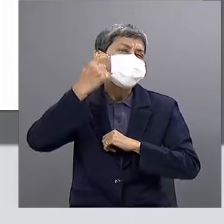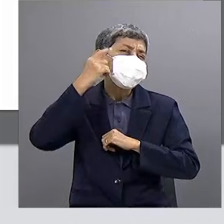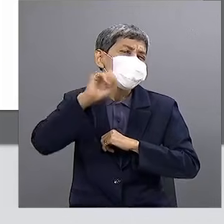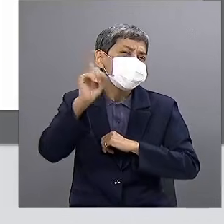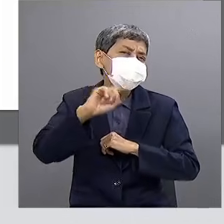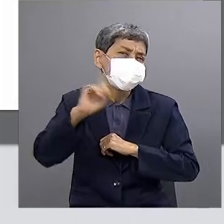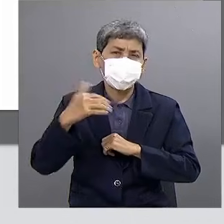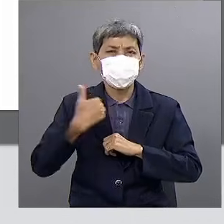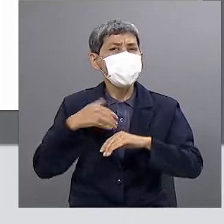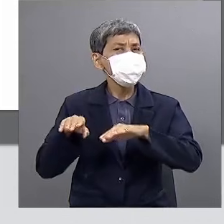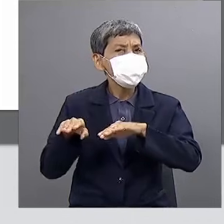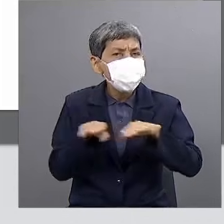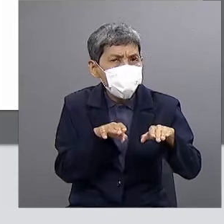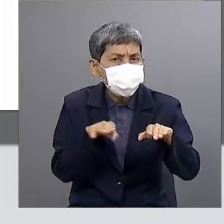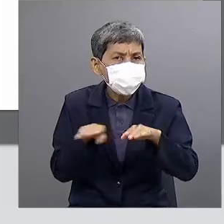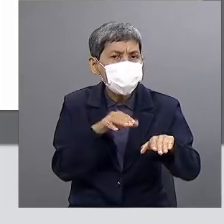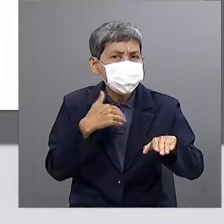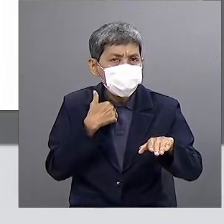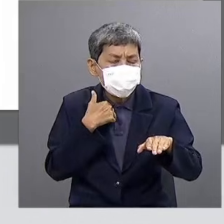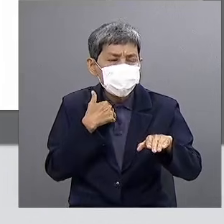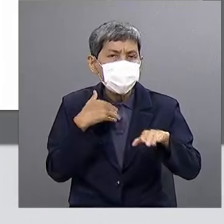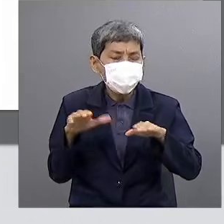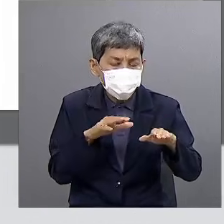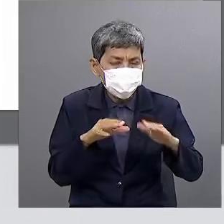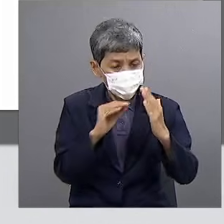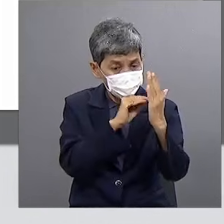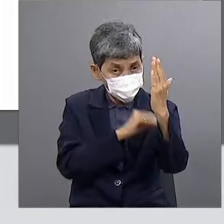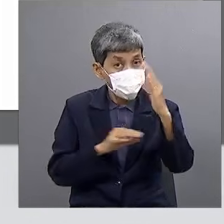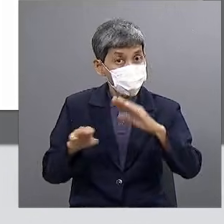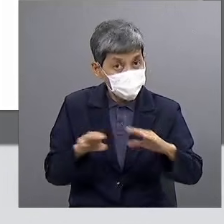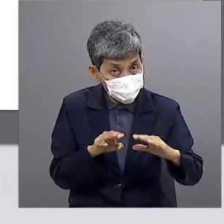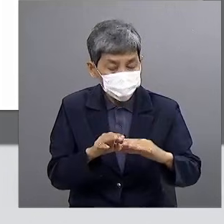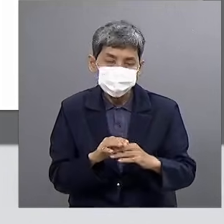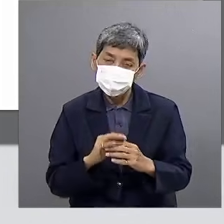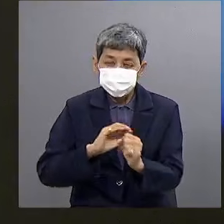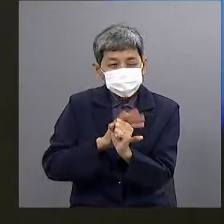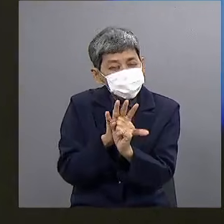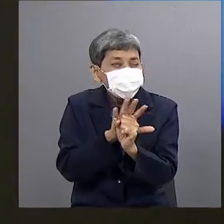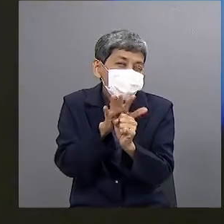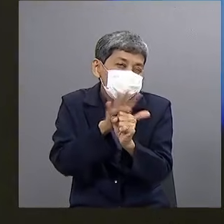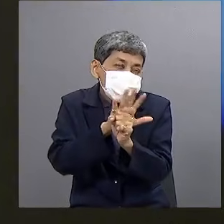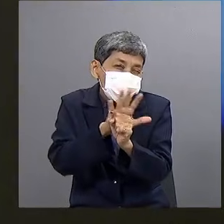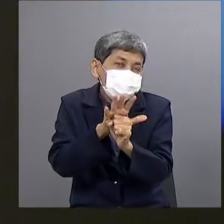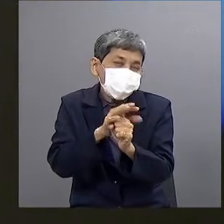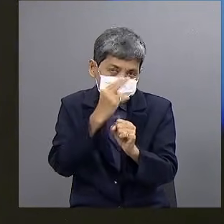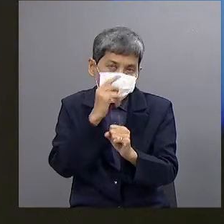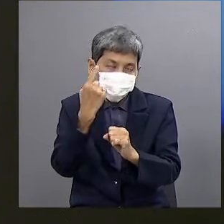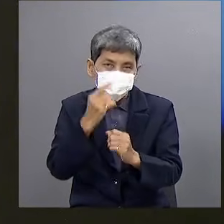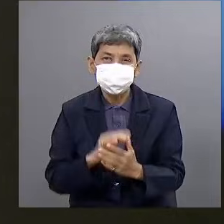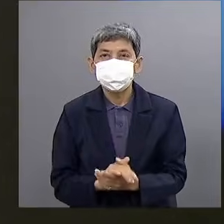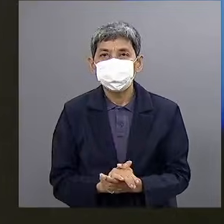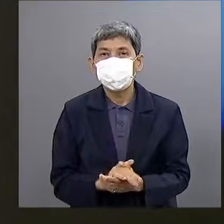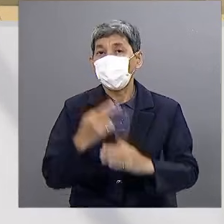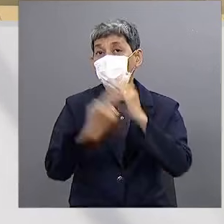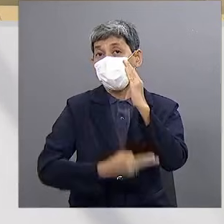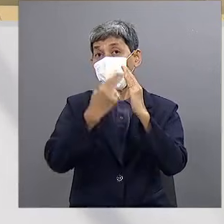อมแล้วก็ความเรียกว่าความเสี่ยงน้อยเนี่ยก็เริ่มก่อนนะครับผม โรงแรมหลายแห่งใน